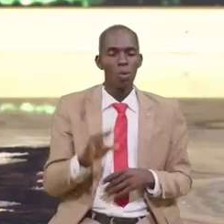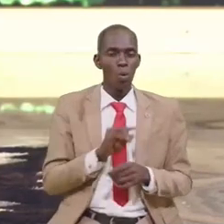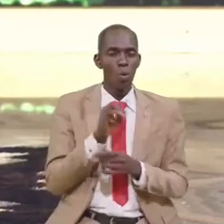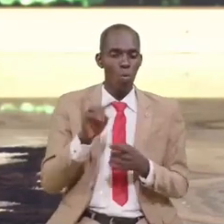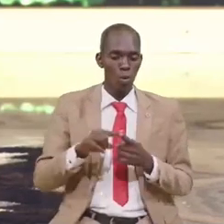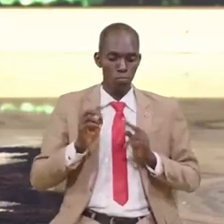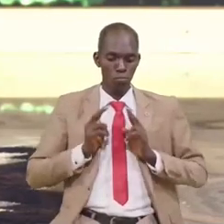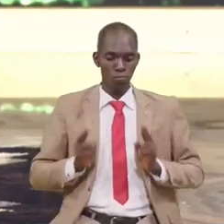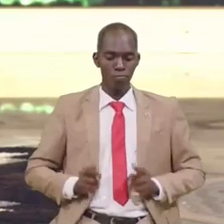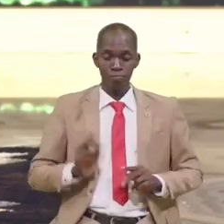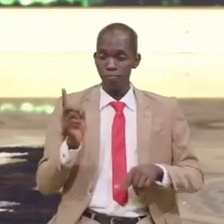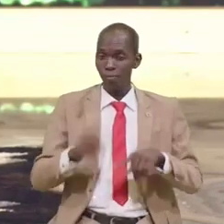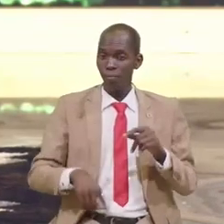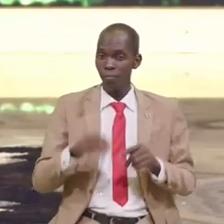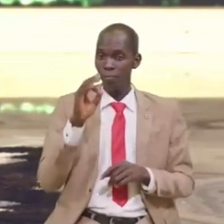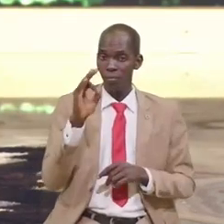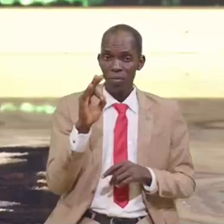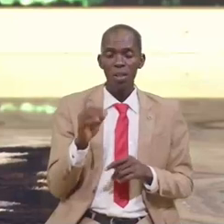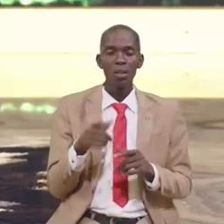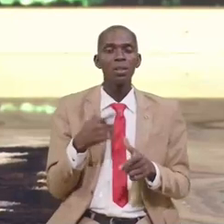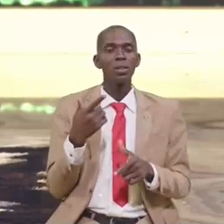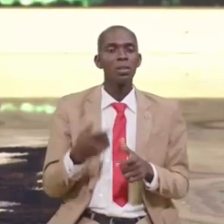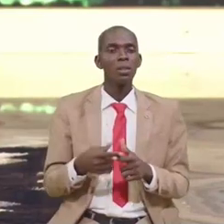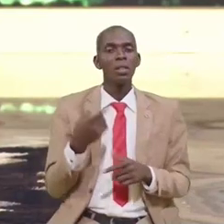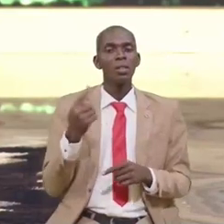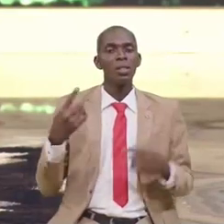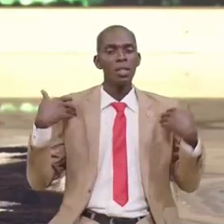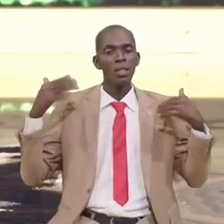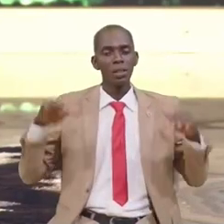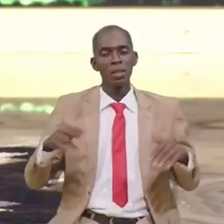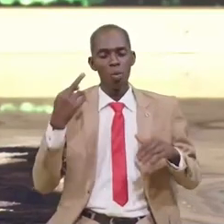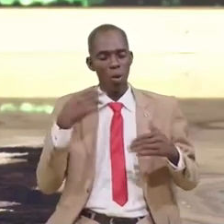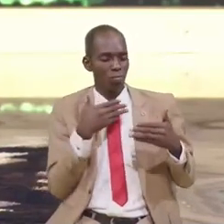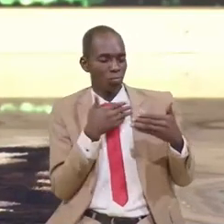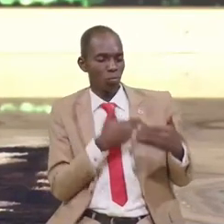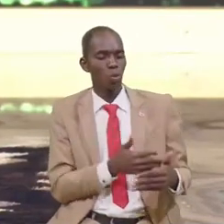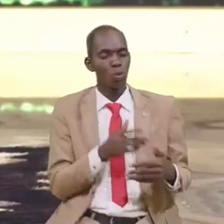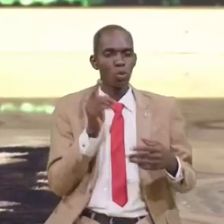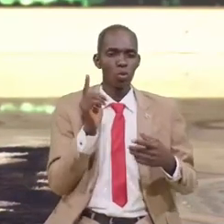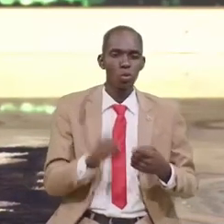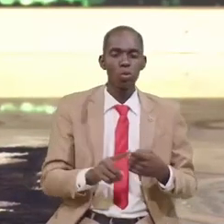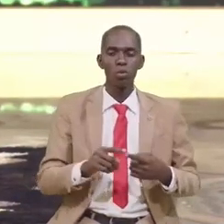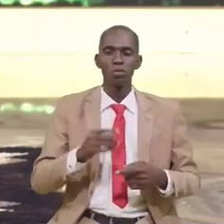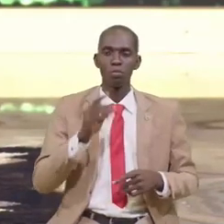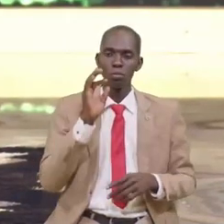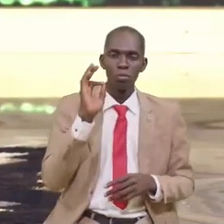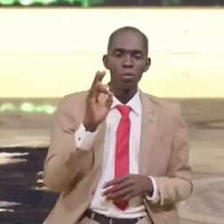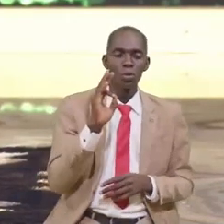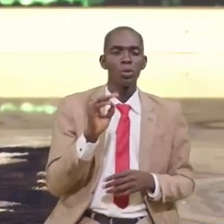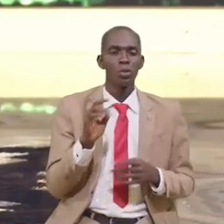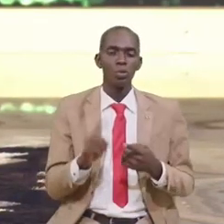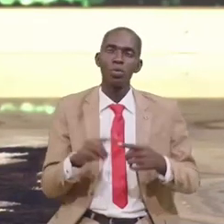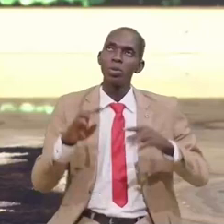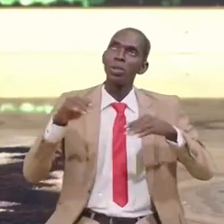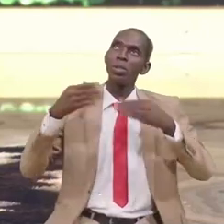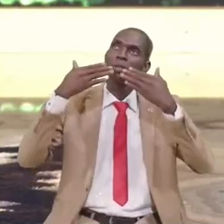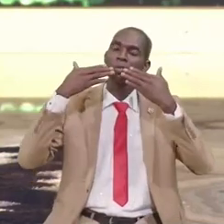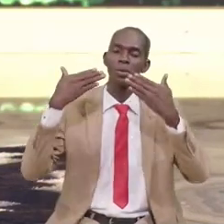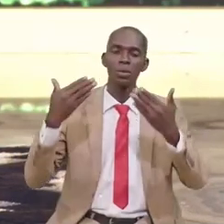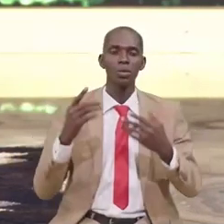de serviteurs. Là où les hommes ne sont pas là pour le servir, les anges étaient là pour le servir,